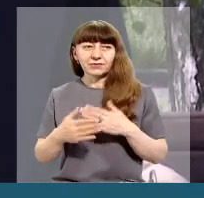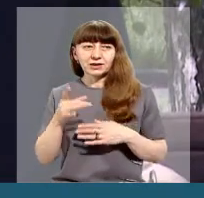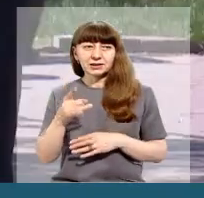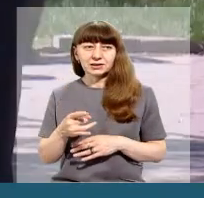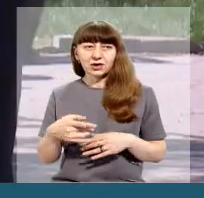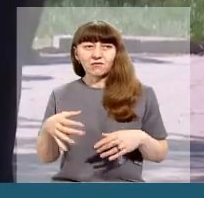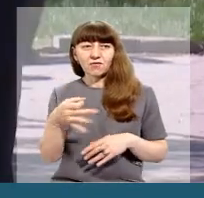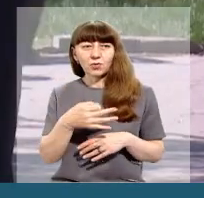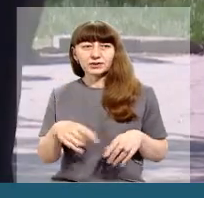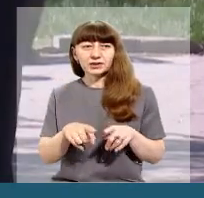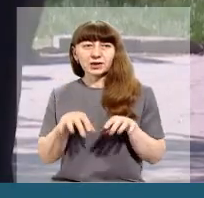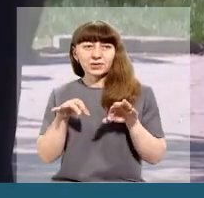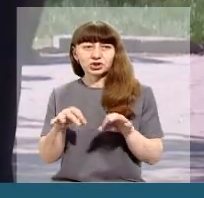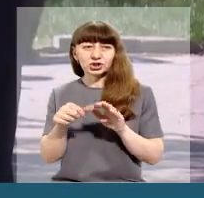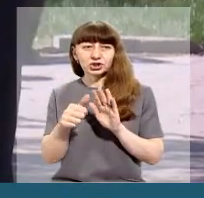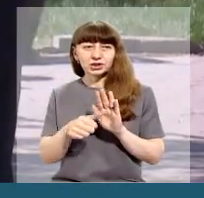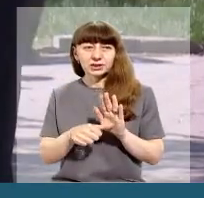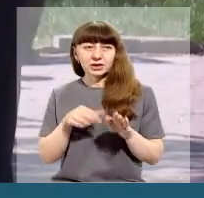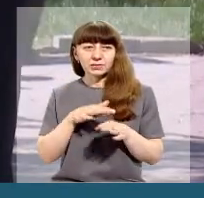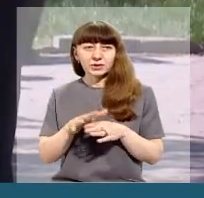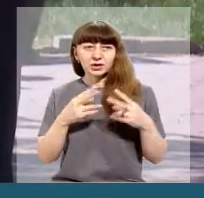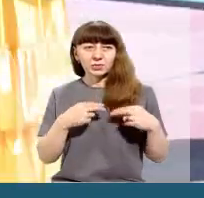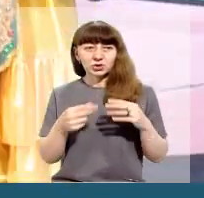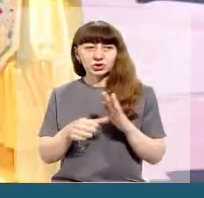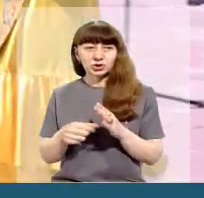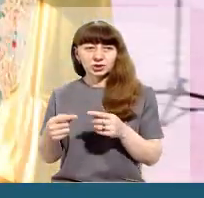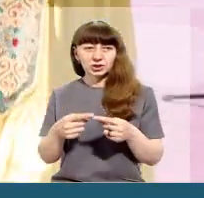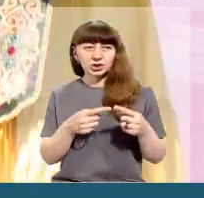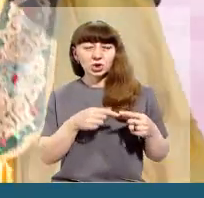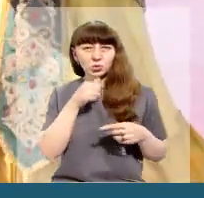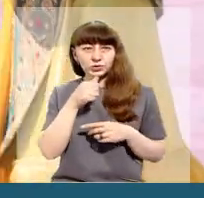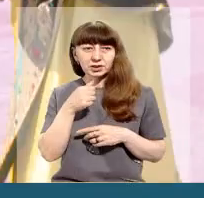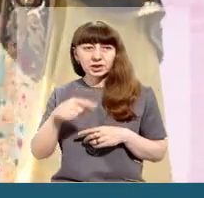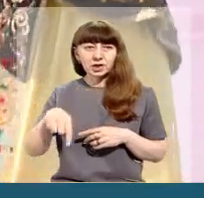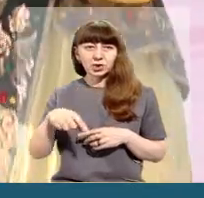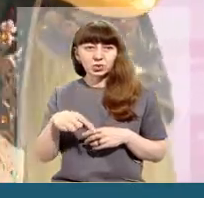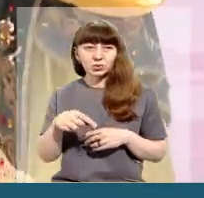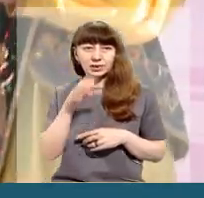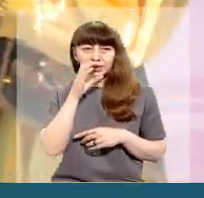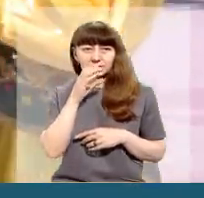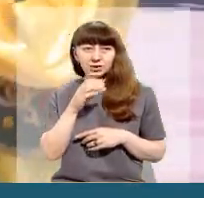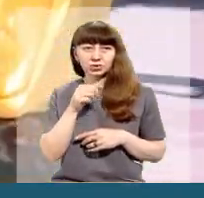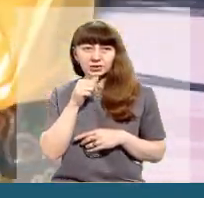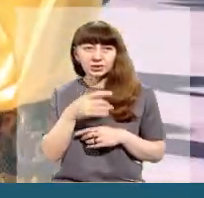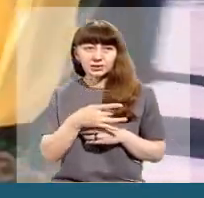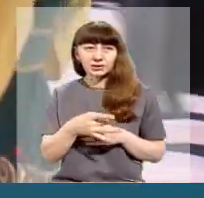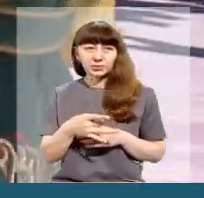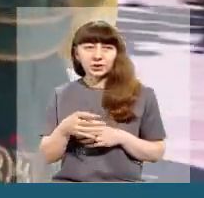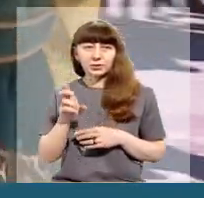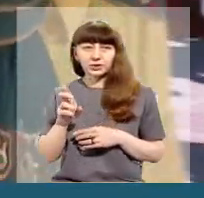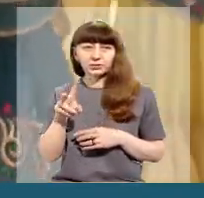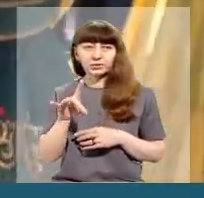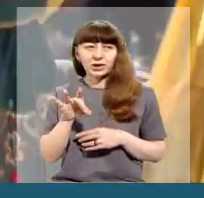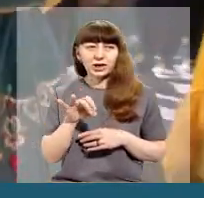момент в области таких машин 16. Они осуществляют деятельность в 6 регионах. Это города Кустанай, Рудный, Лисаковск, а также Кустанайский район, район